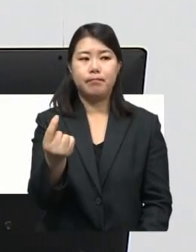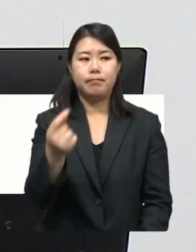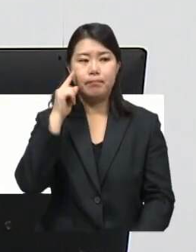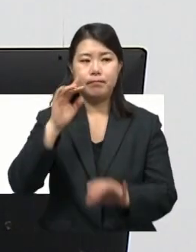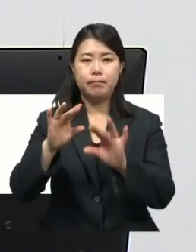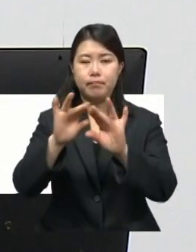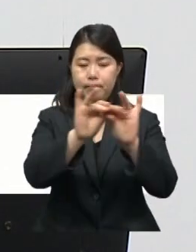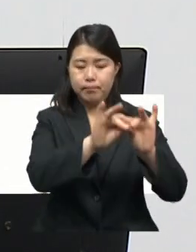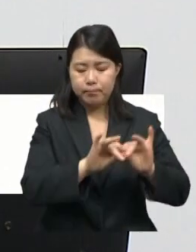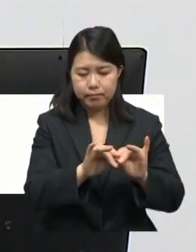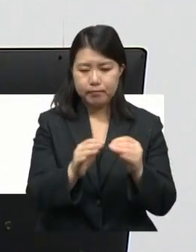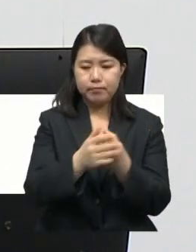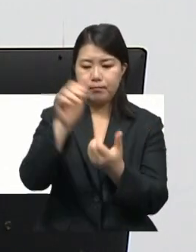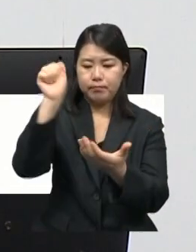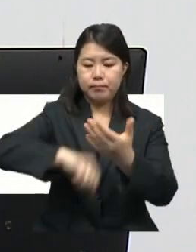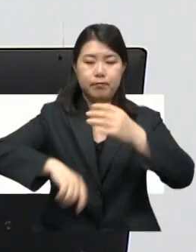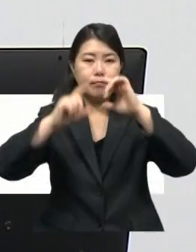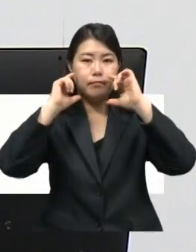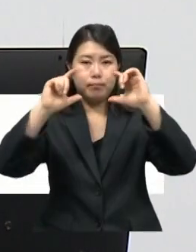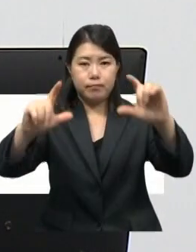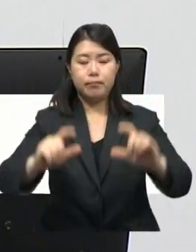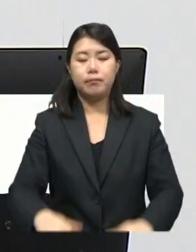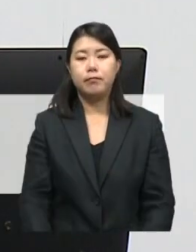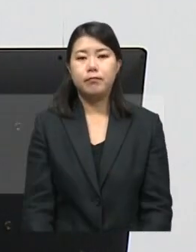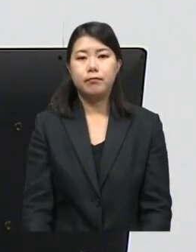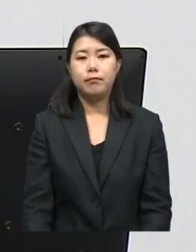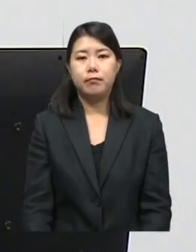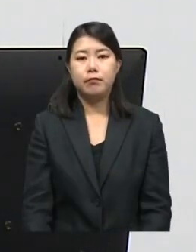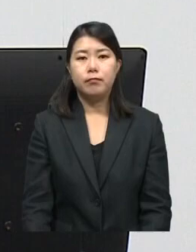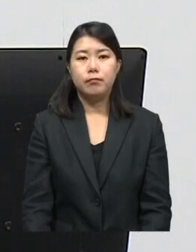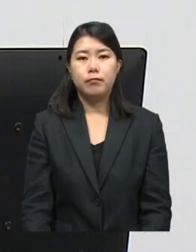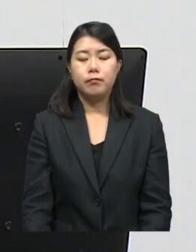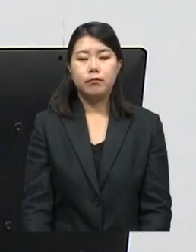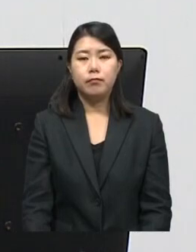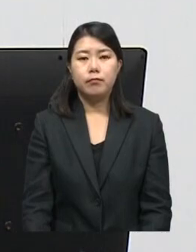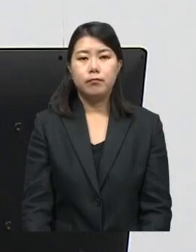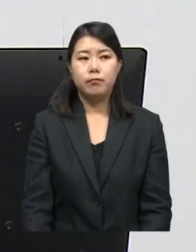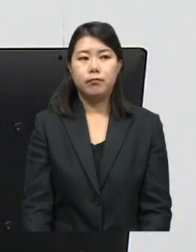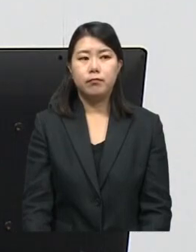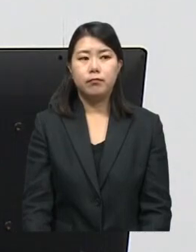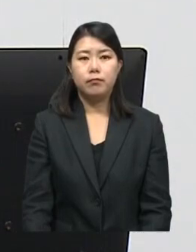이유가 없으므로 가결되었음을 선포합니다.